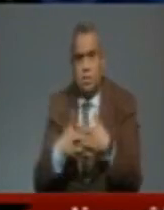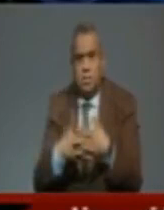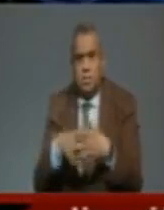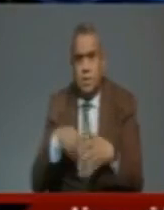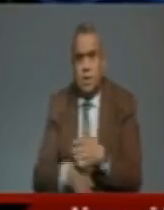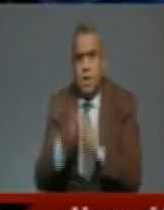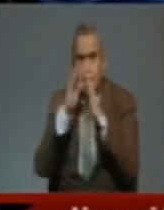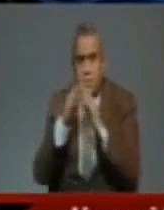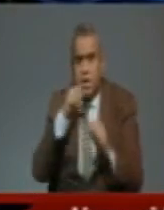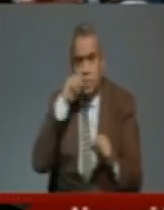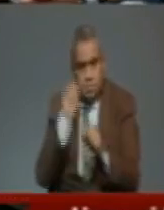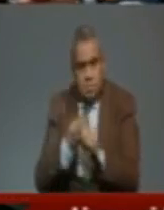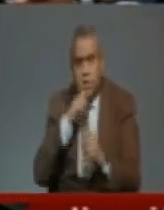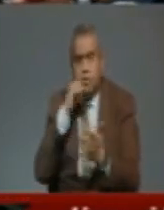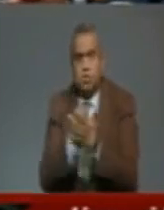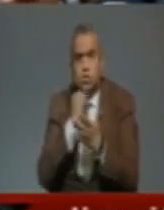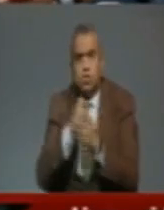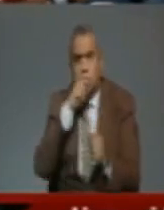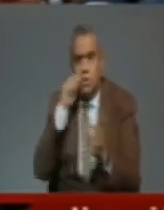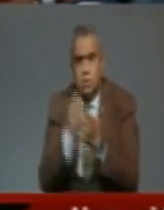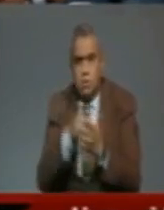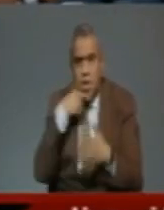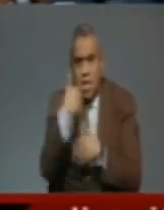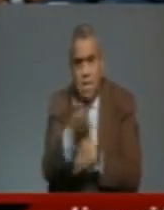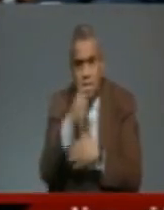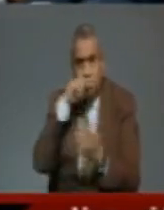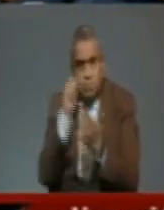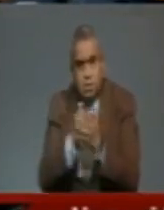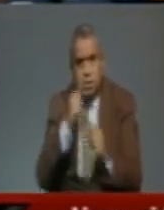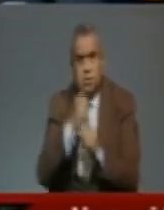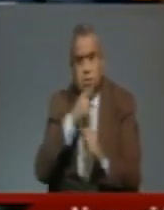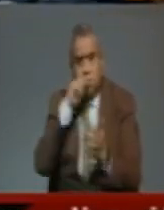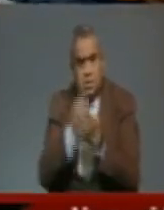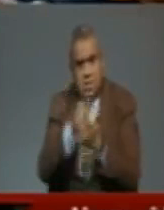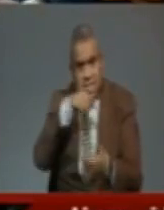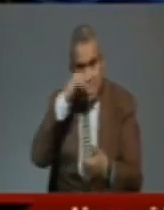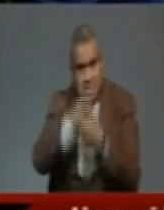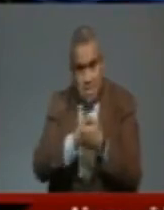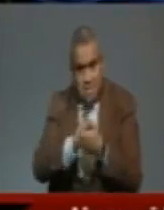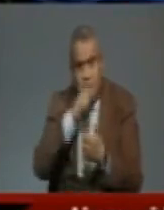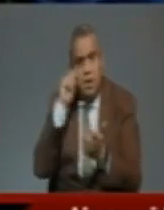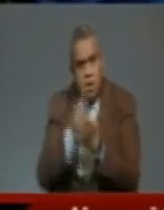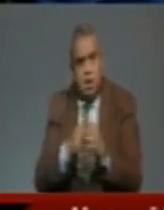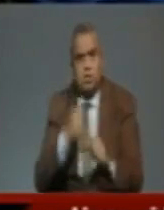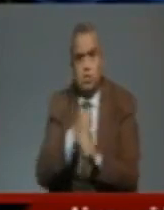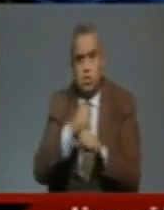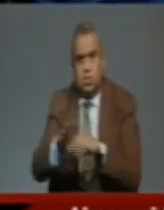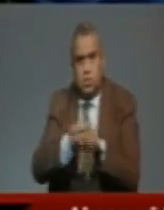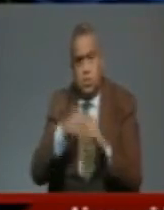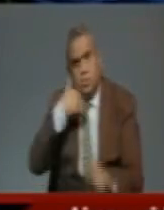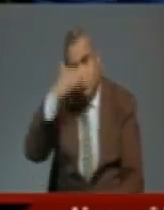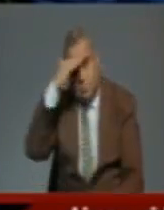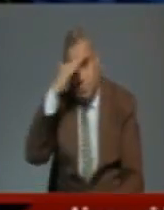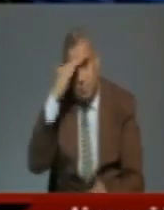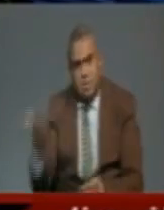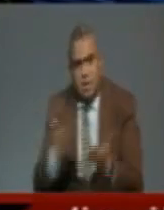جدا جدا في كل شيء بنعرضه عليكم وفي كل التزام بنلتزم بيه قدامكم. برحب بيكم اهلا